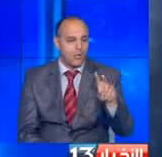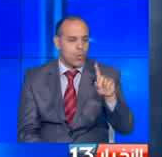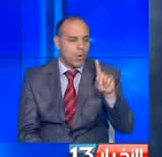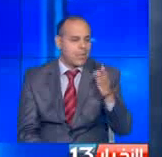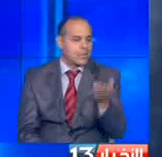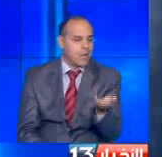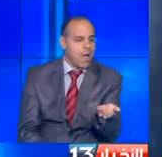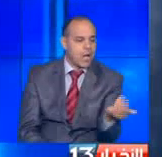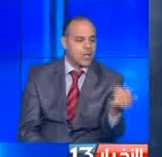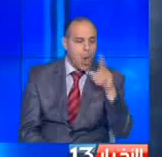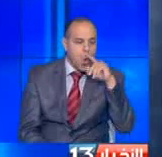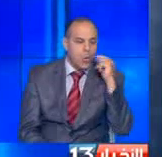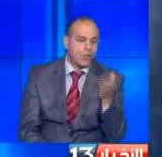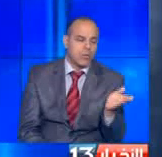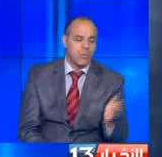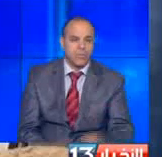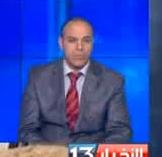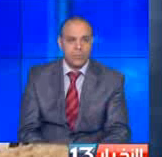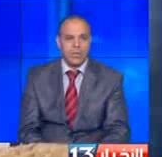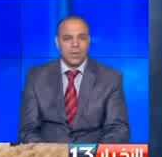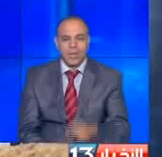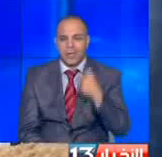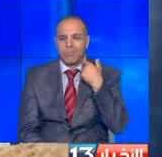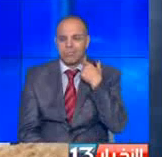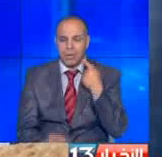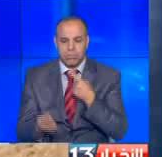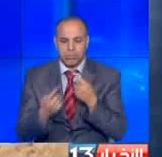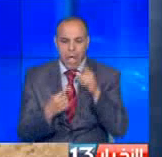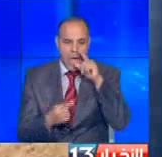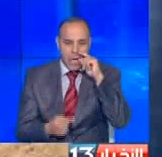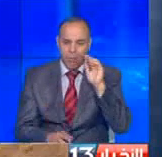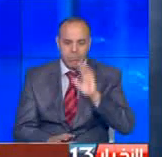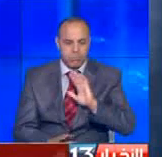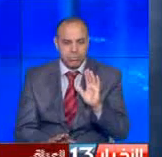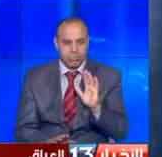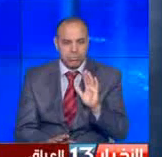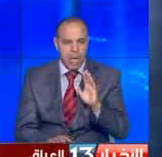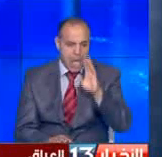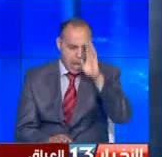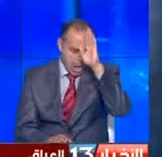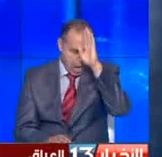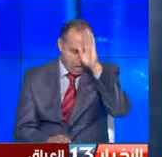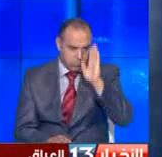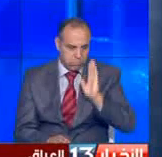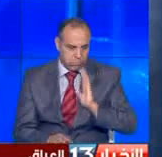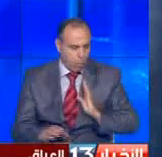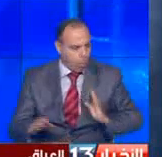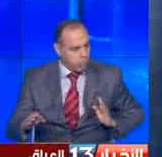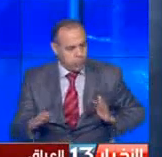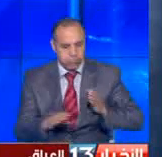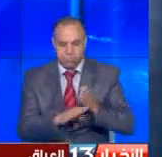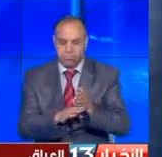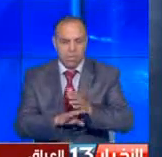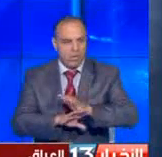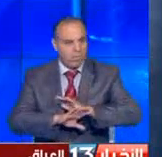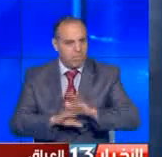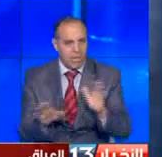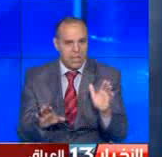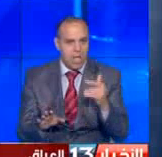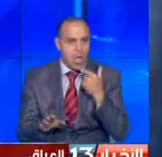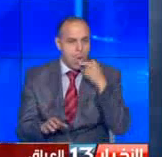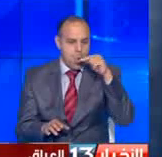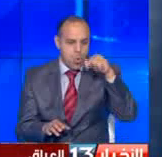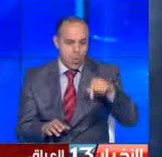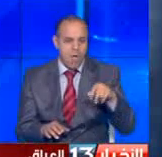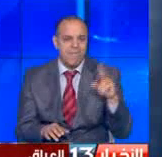والفين بعد فشل الحوار مع الاكراد واختيار القوه العراقيه التدخل العسكري اعلن اليوم